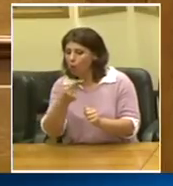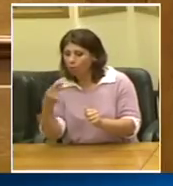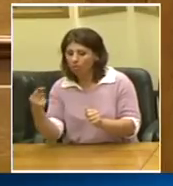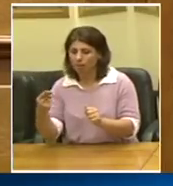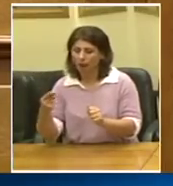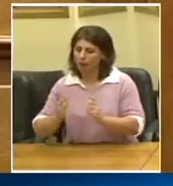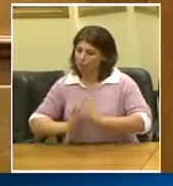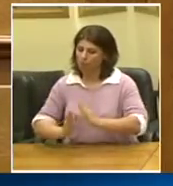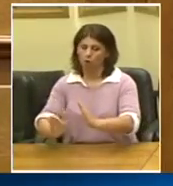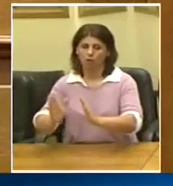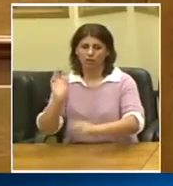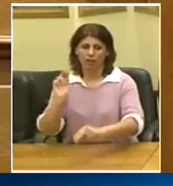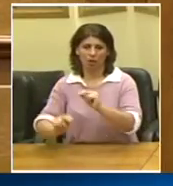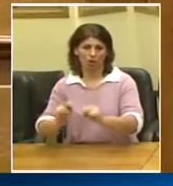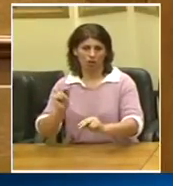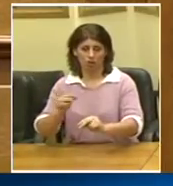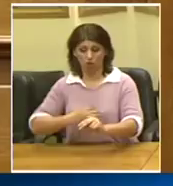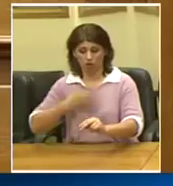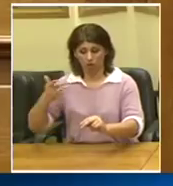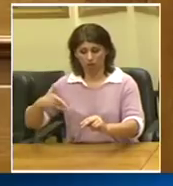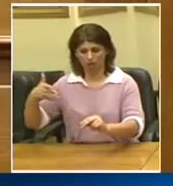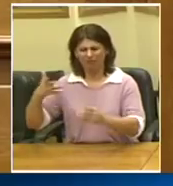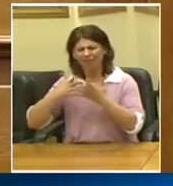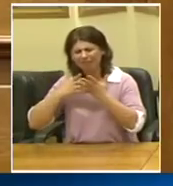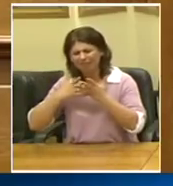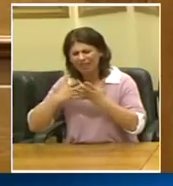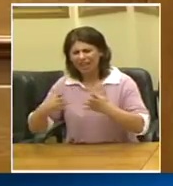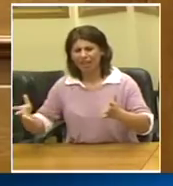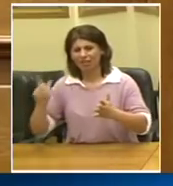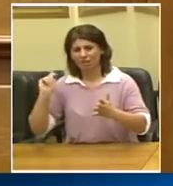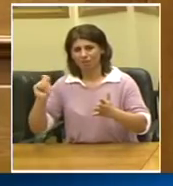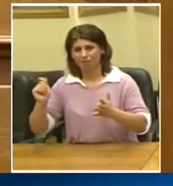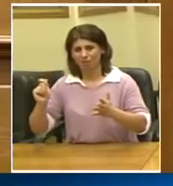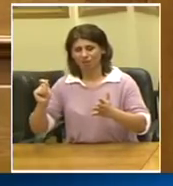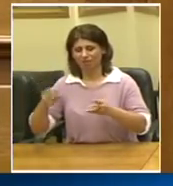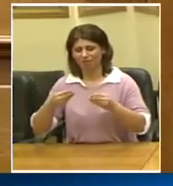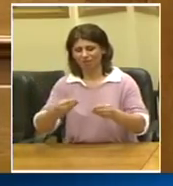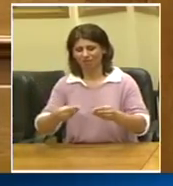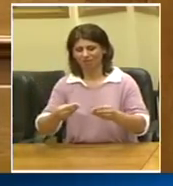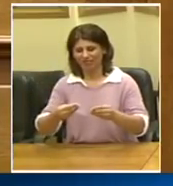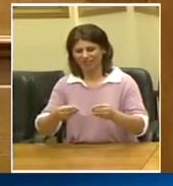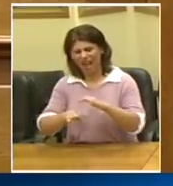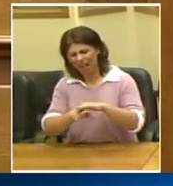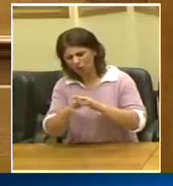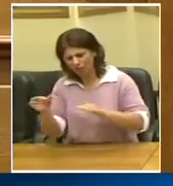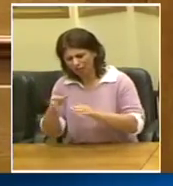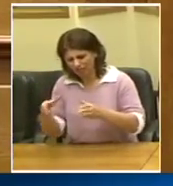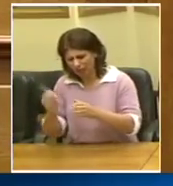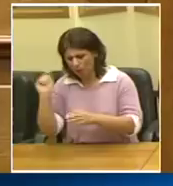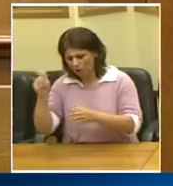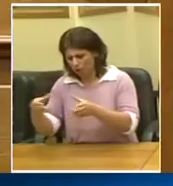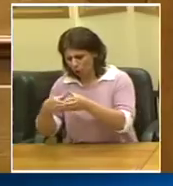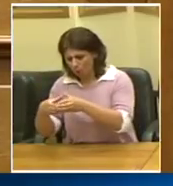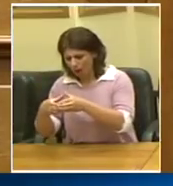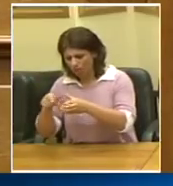Ο κύριος Μητσοτάκης, κάνοντας μια τεράστια πολιτική παραχώρηση στην ακροδεξιά ηγετική ομάδα την οποία ελέγχει ο κύριος Σαμαράς